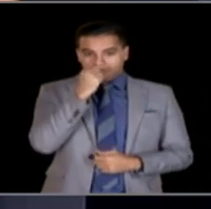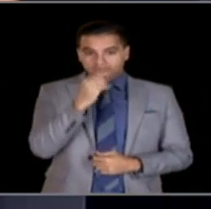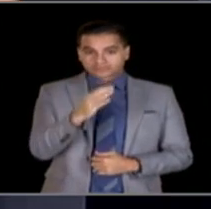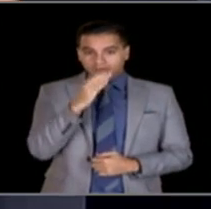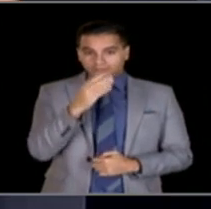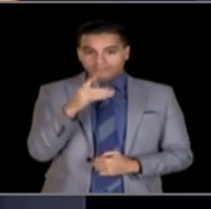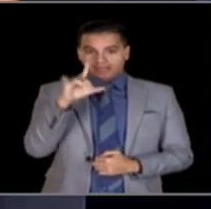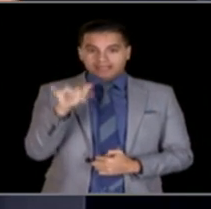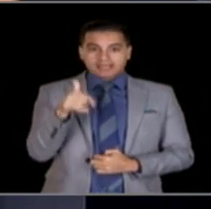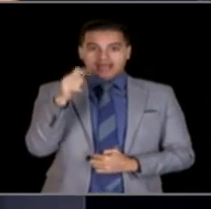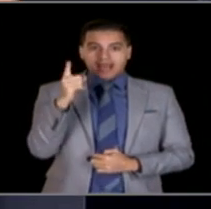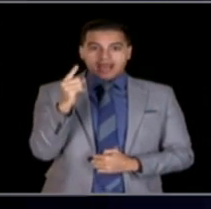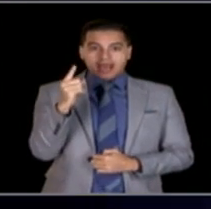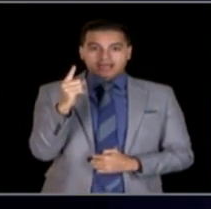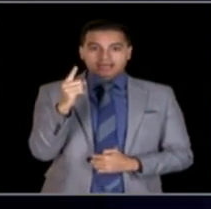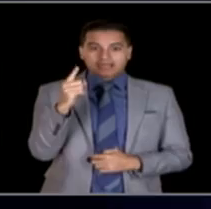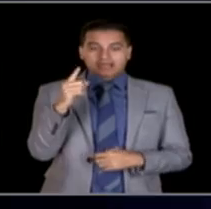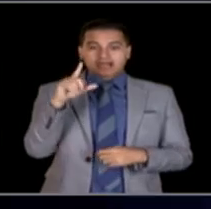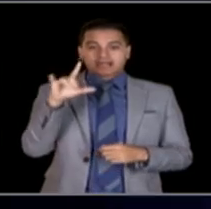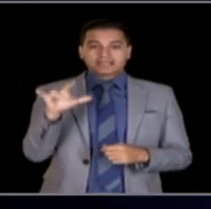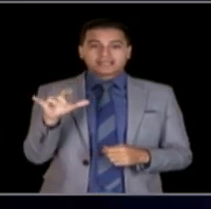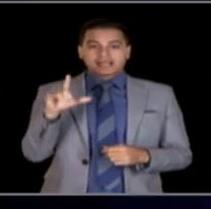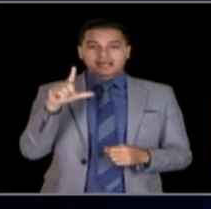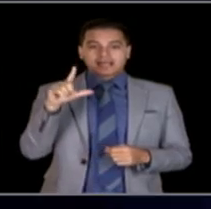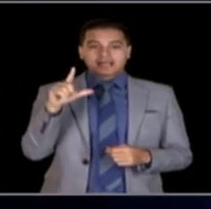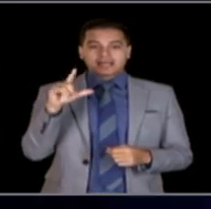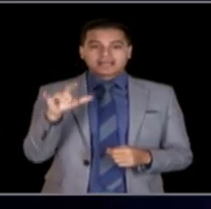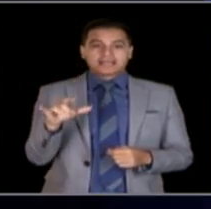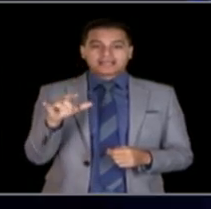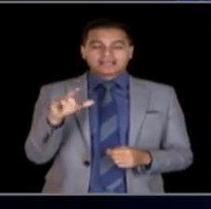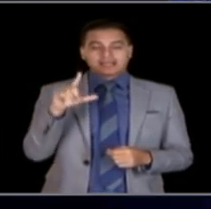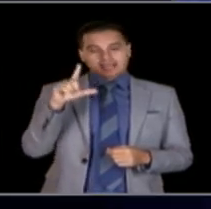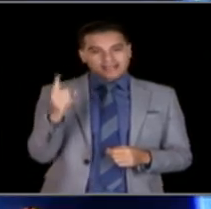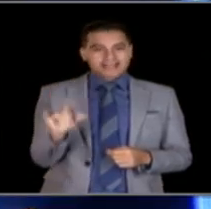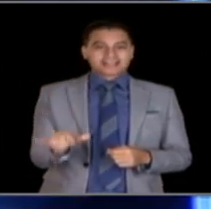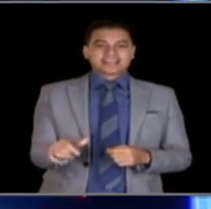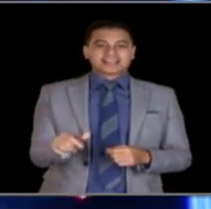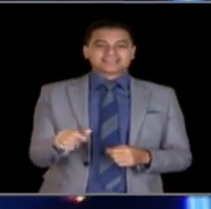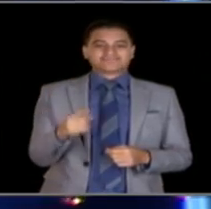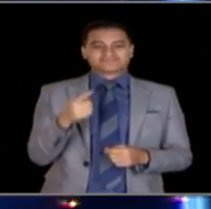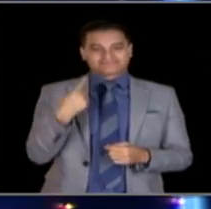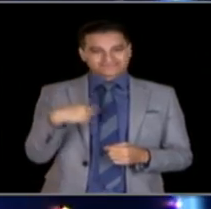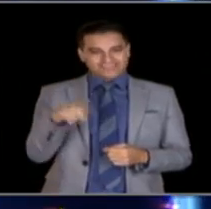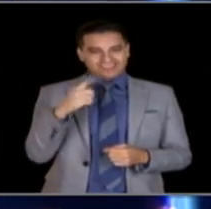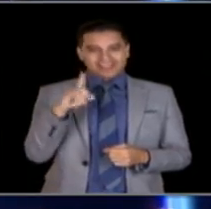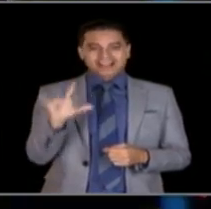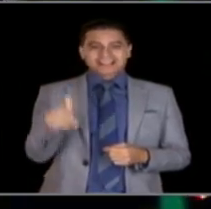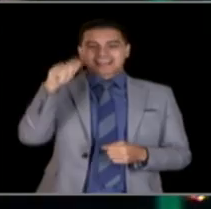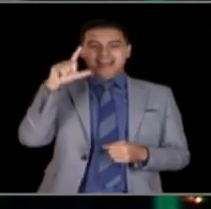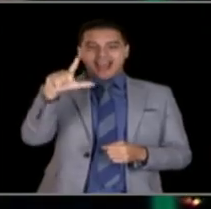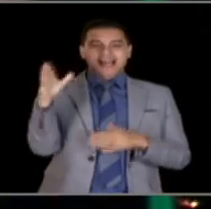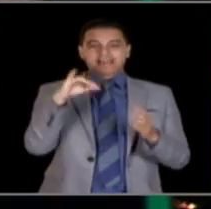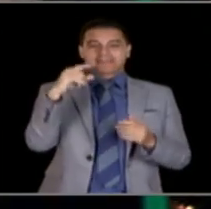إجابتك؟ ريال مدريد وفالنسيا. أحمد حسن أبهرتني، إجابة صحيحة، برافو عليك.